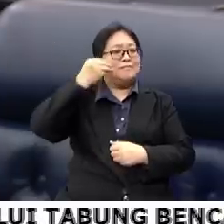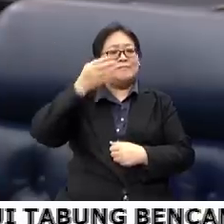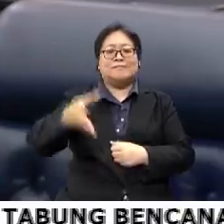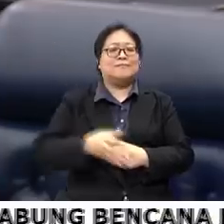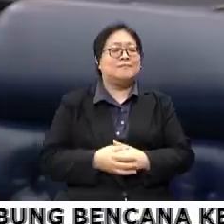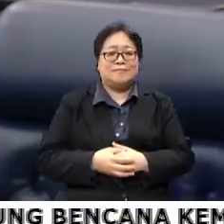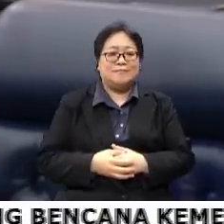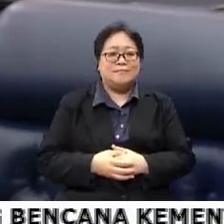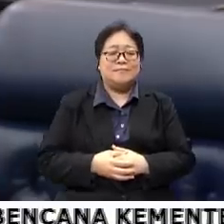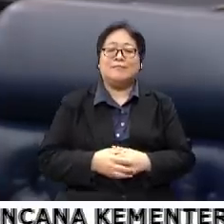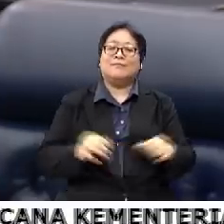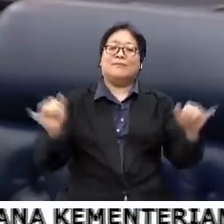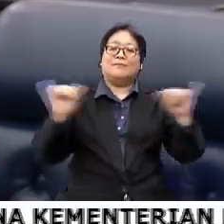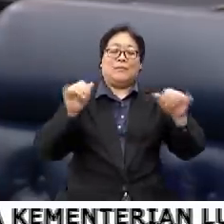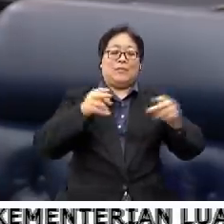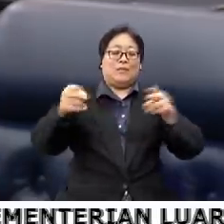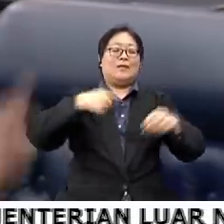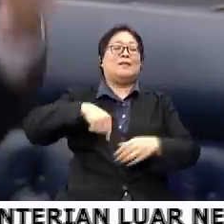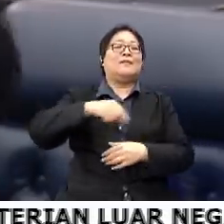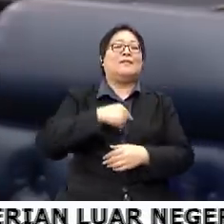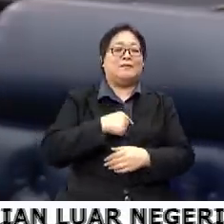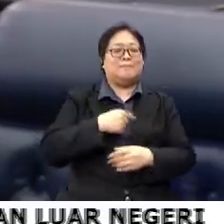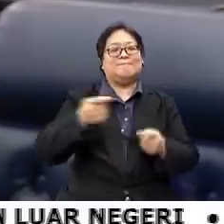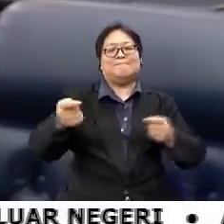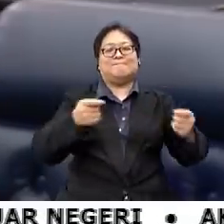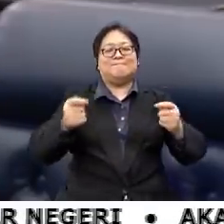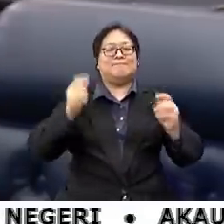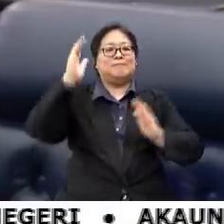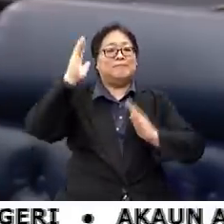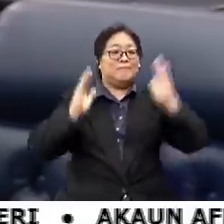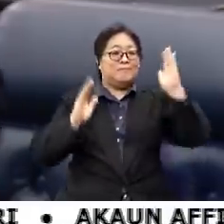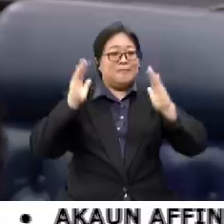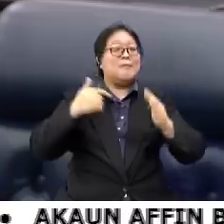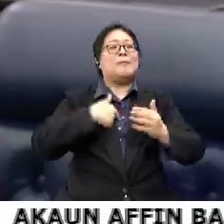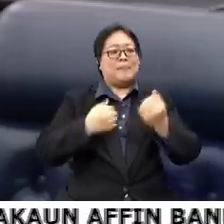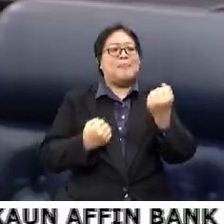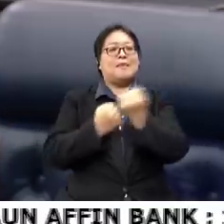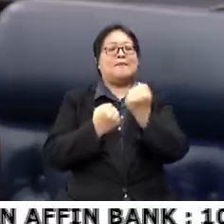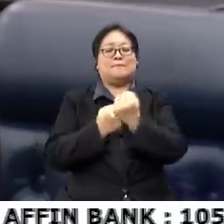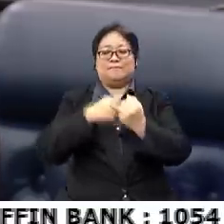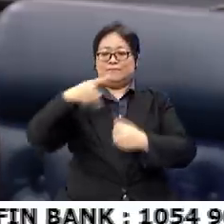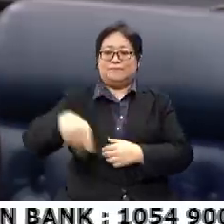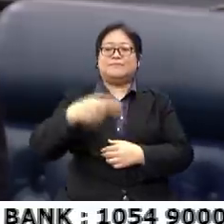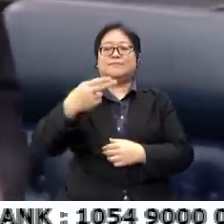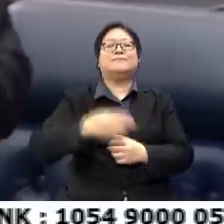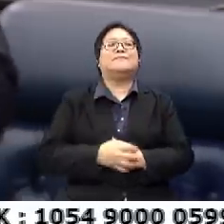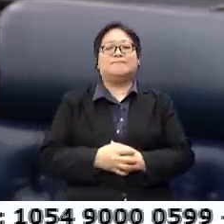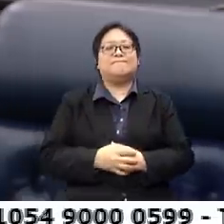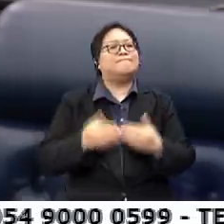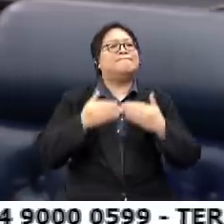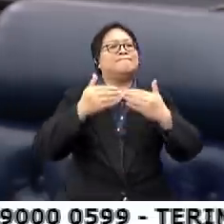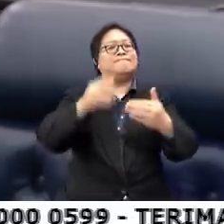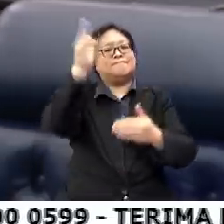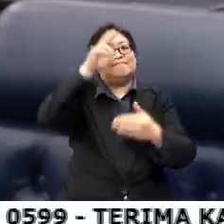Ya. Dan begitu juga dalam usaha kita untuk memerintah negara ini. Dan saya sokong Pakatan Harapan untuk